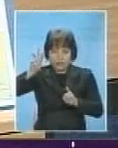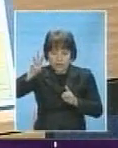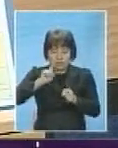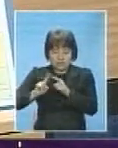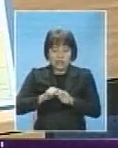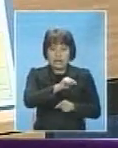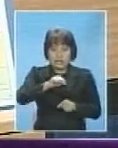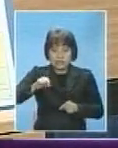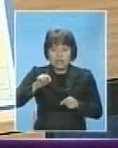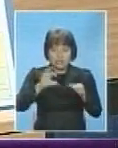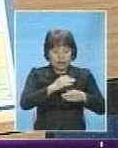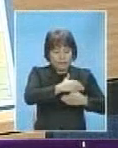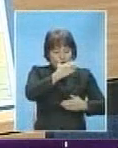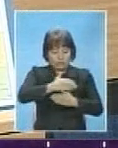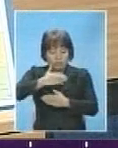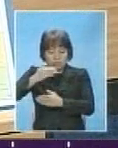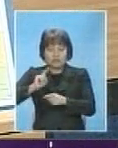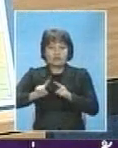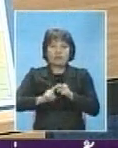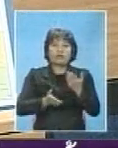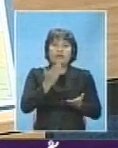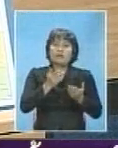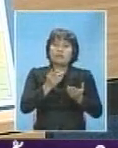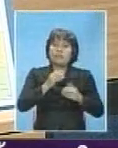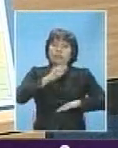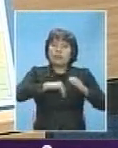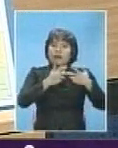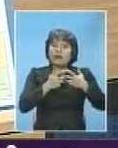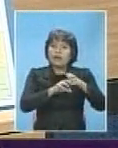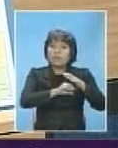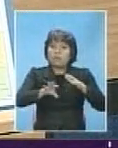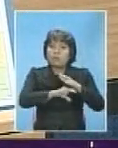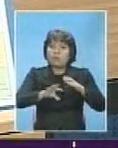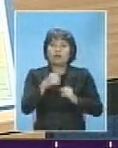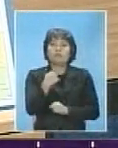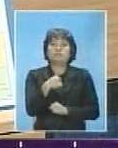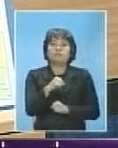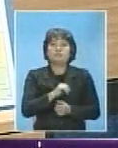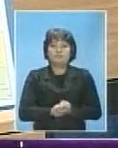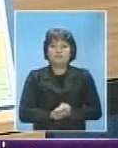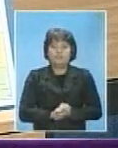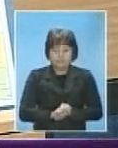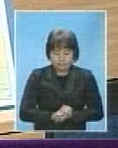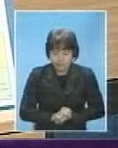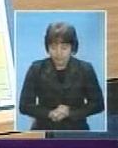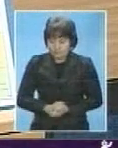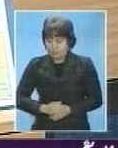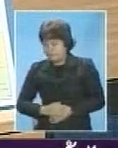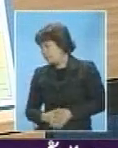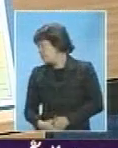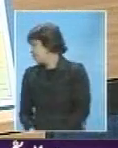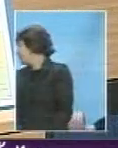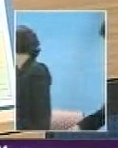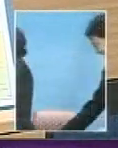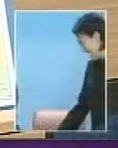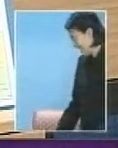แต่มีการเปิดใช้งานอยู่ไม่ถึง10เครื่องครับในขณะนั้นทางพรรคพวกผมก็ได้แถลงการและได้ร้องขอไปยังรัฐบ